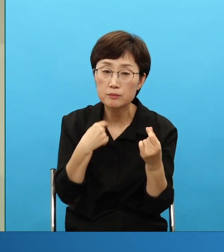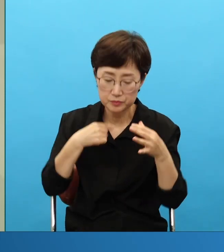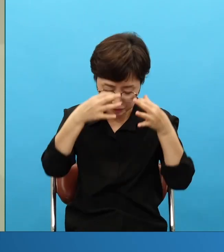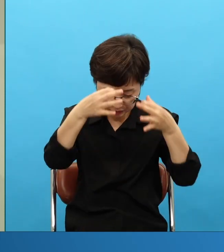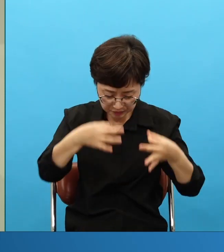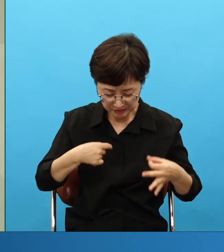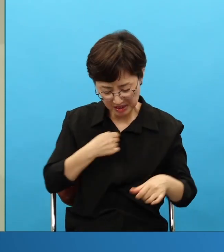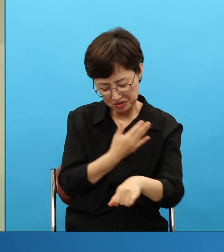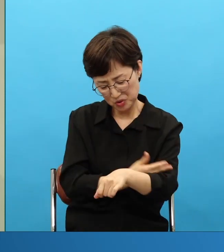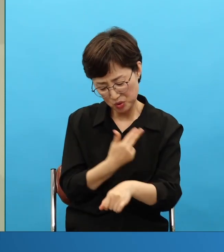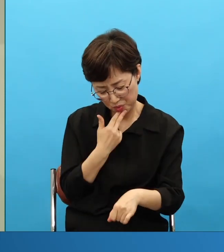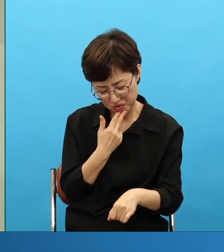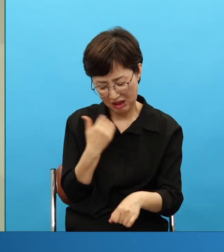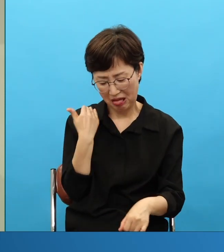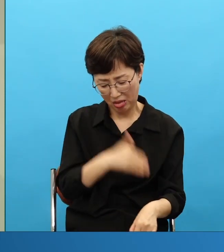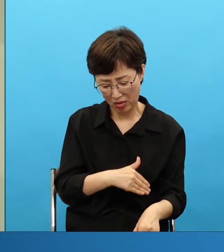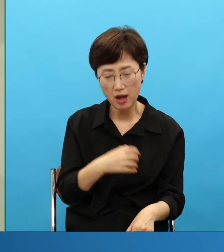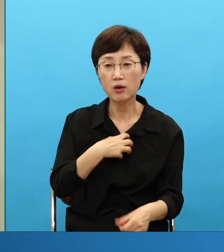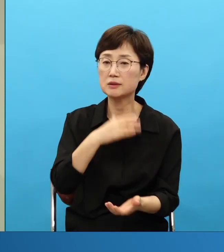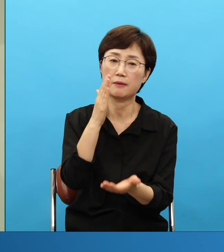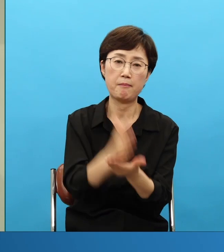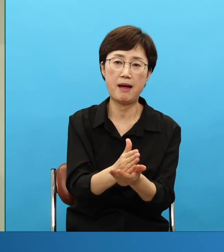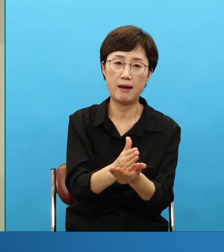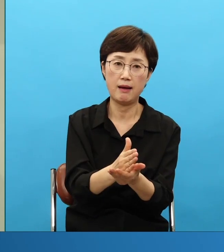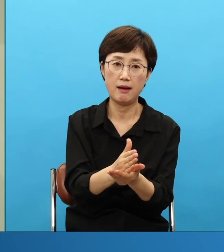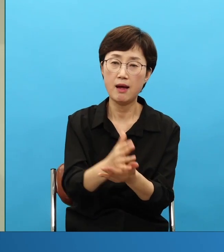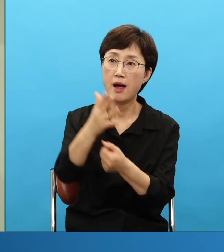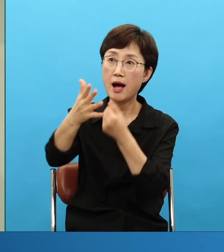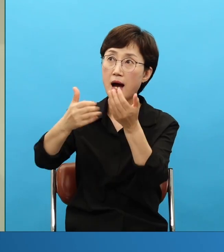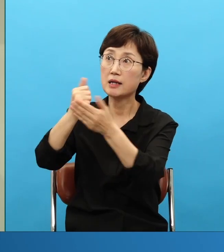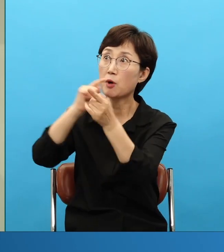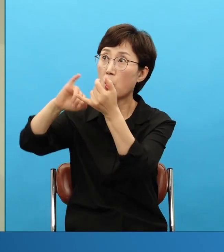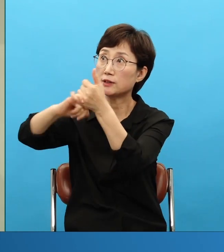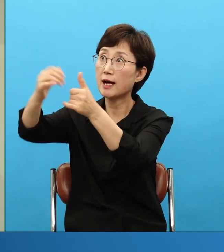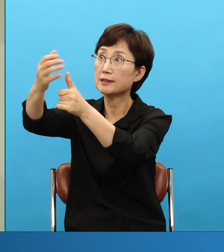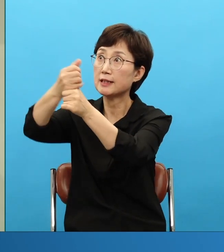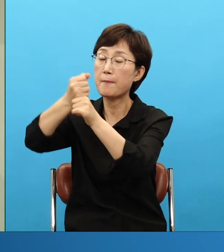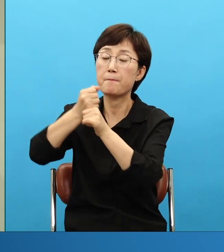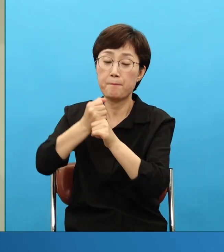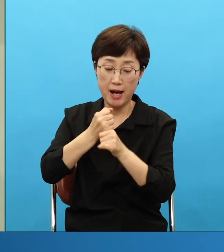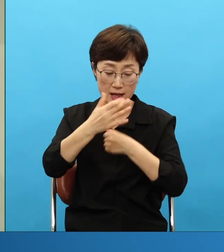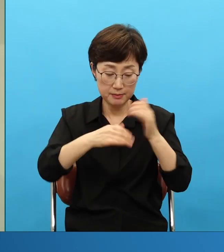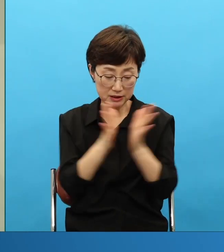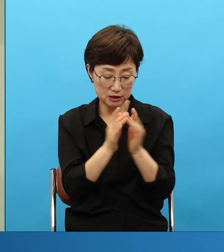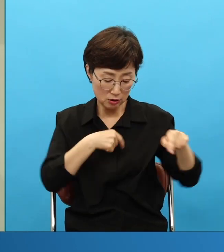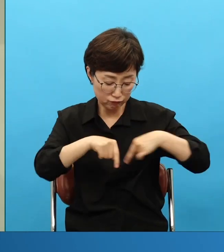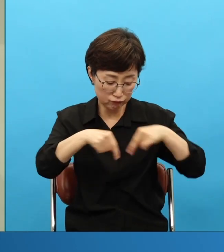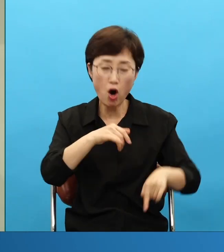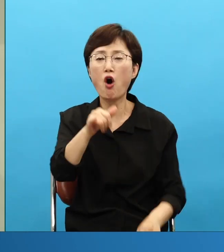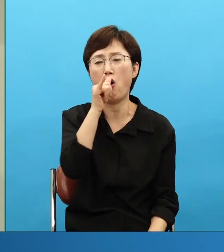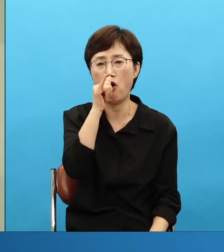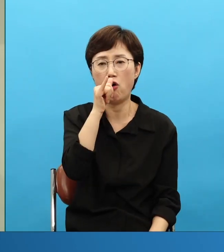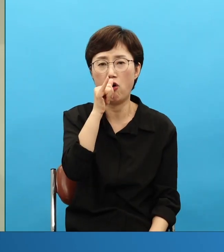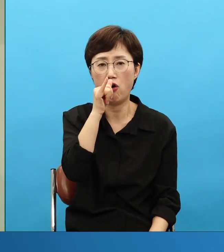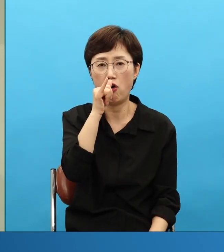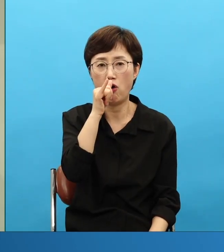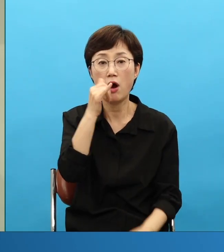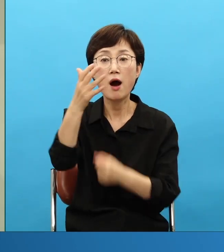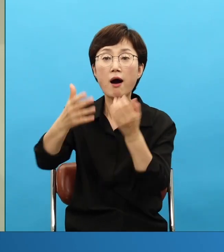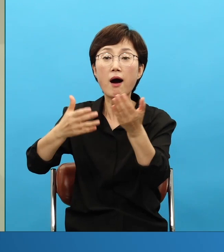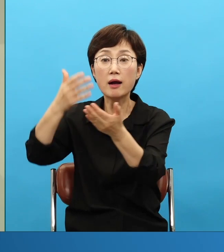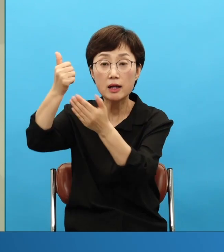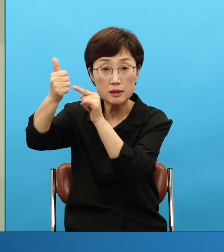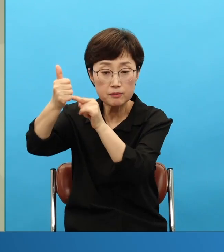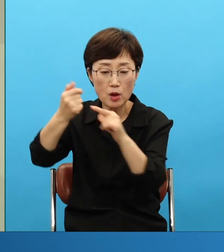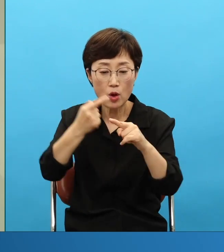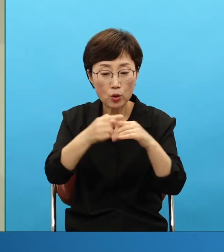마시고 not worry about your power. 하나님이 역사하시면 이상한 일이 벌어집니다. If God works, then amazing things 그렇죠? happen. Isn't that so? 하나님이 이 교회 역사하시면 이상한